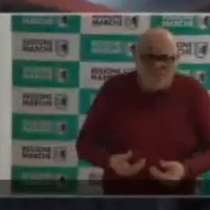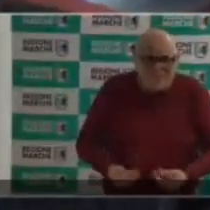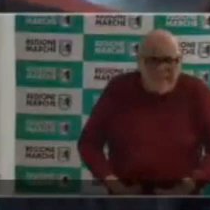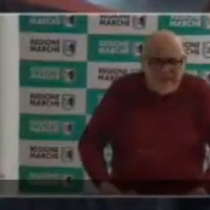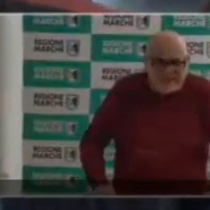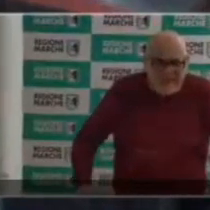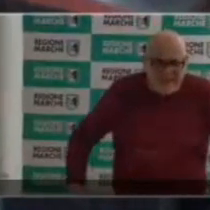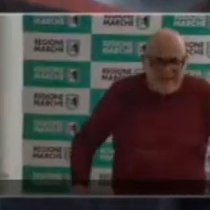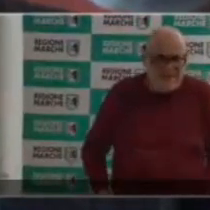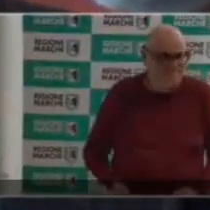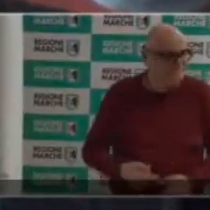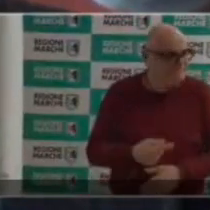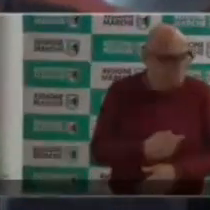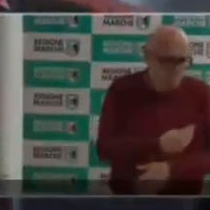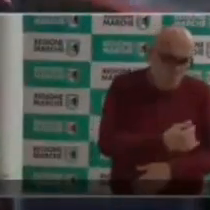cittadino. L'ultimissima cosa è su